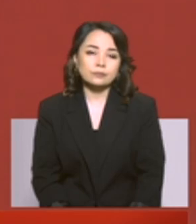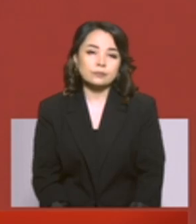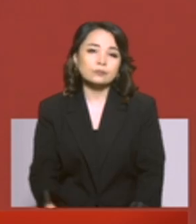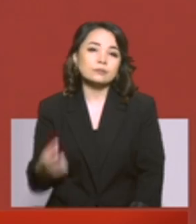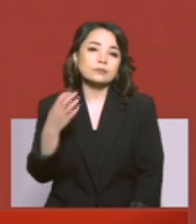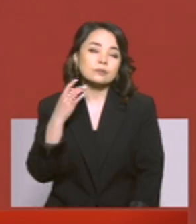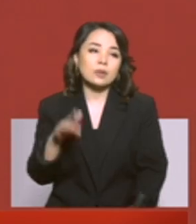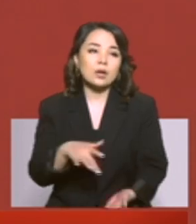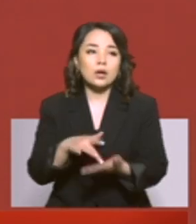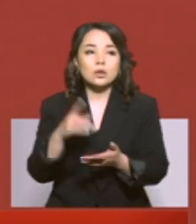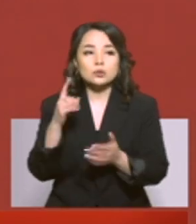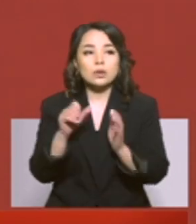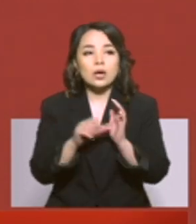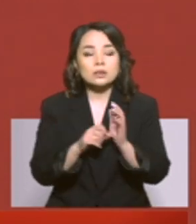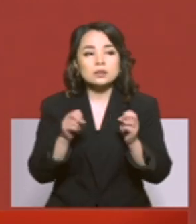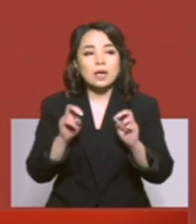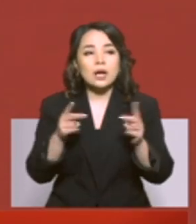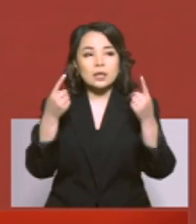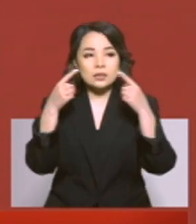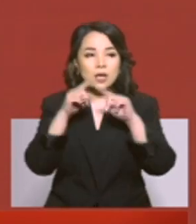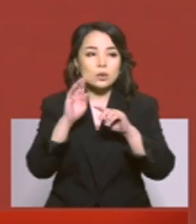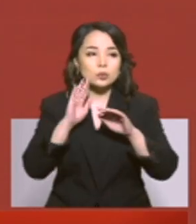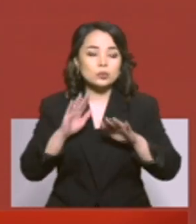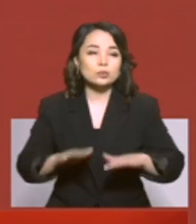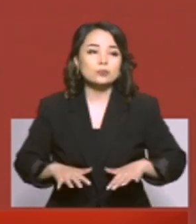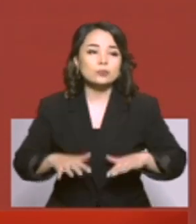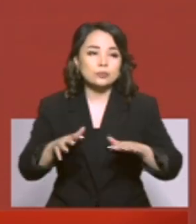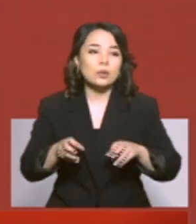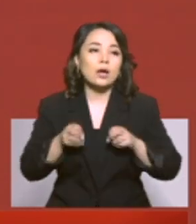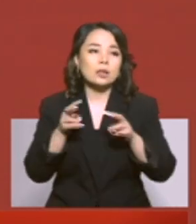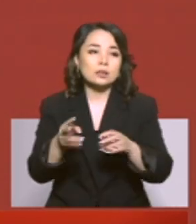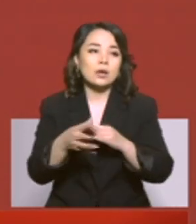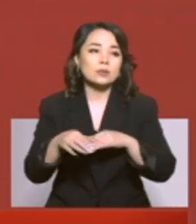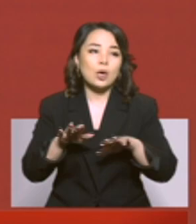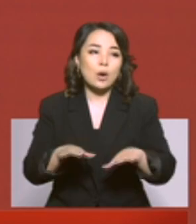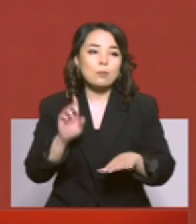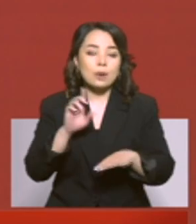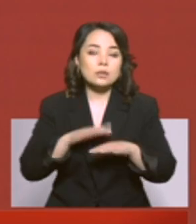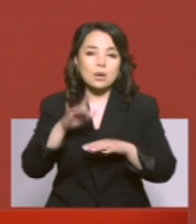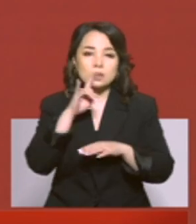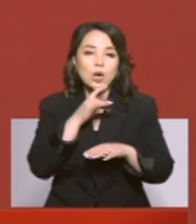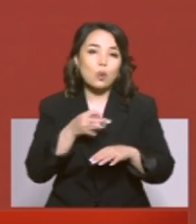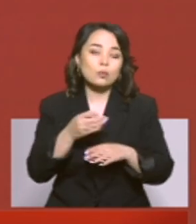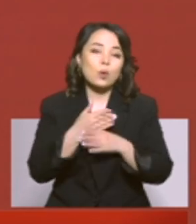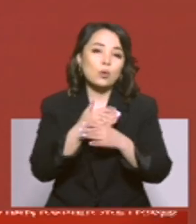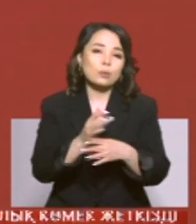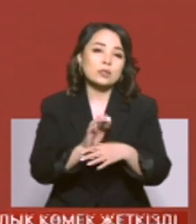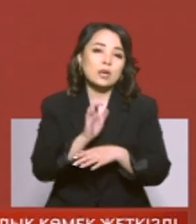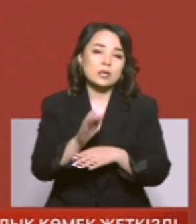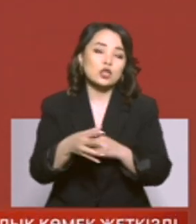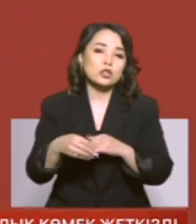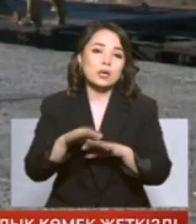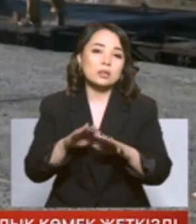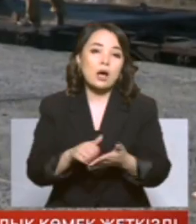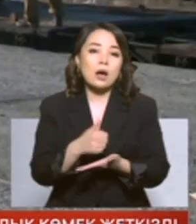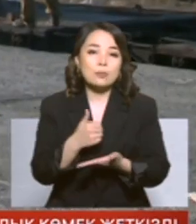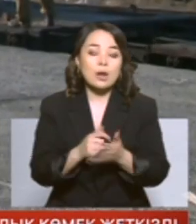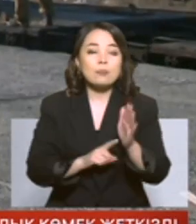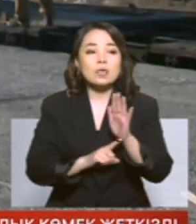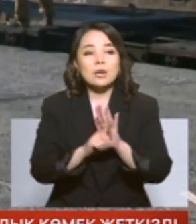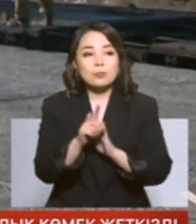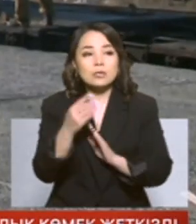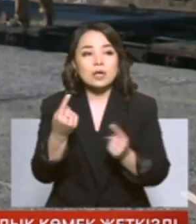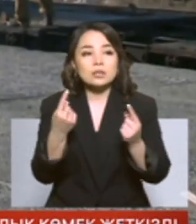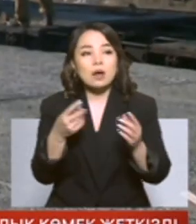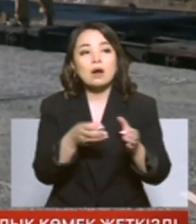Сыр өңірінен 106 арнайы техника су басу қаупы төнген Батыс Қазақстан облысына көмекке жіберілді. Жергілікті әкімдіктің бастамасына